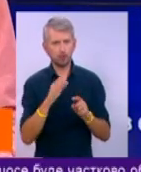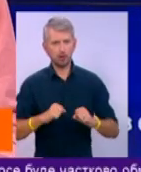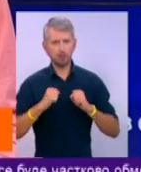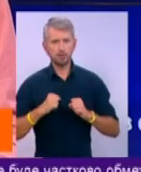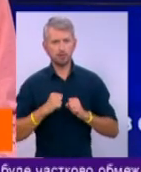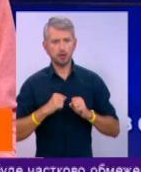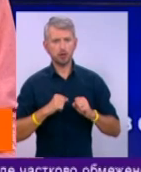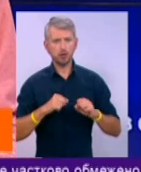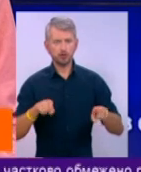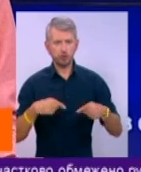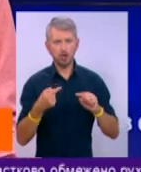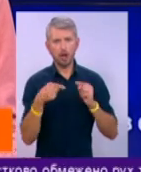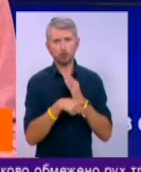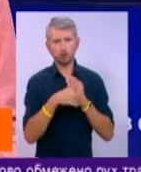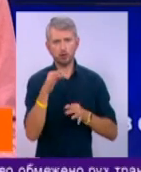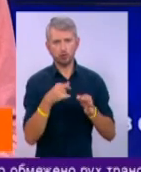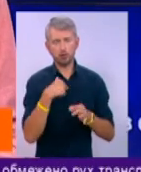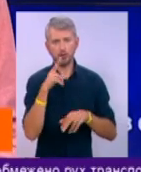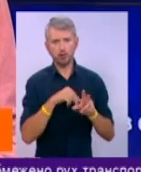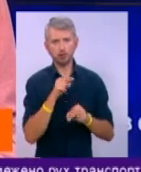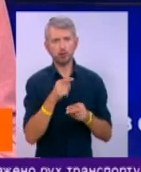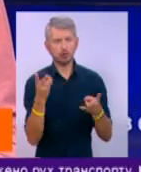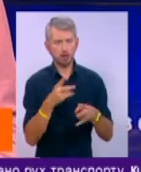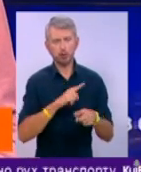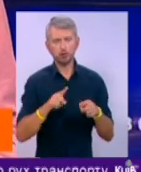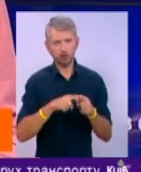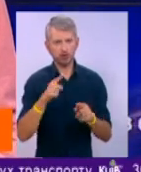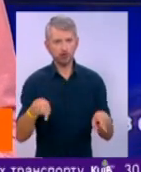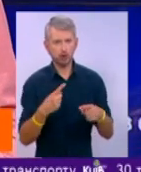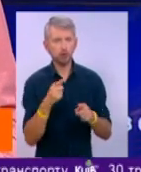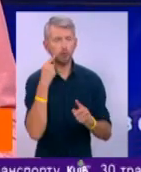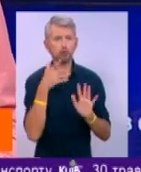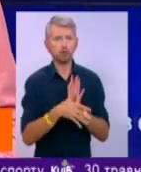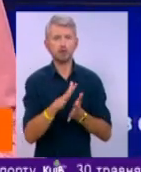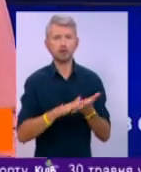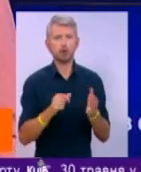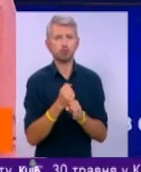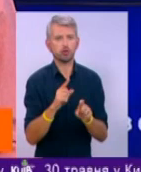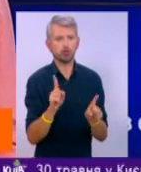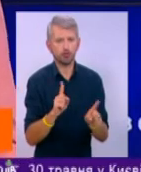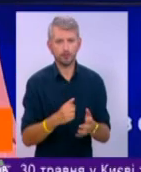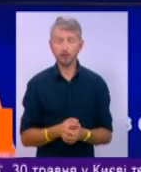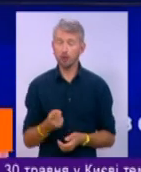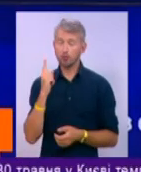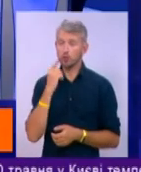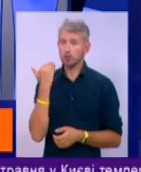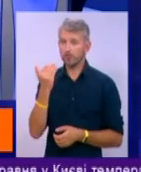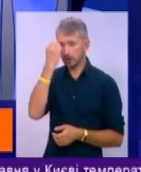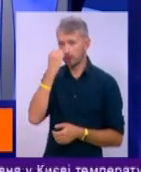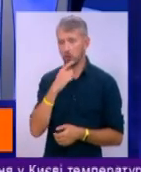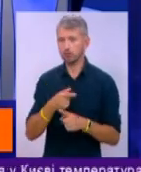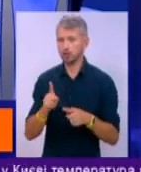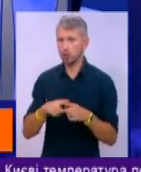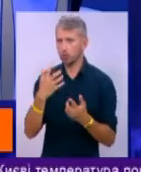створити антикорупційний суд, тому я вважаю, що йому скоріше потрібно його створити, щоб зрозуміти, що нам робити далі. Почули вас. Дякую за